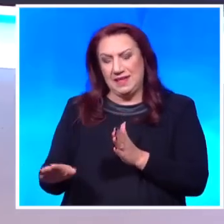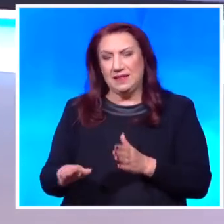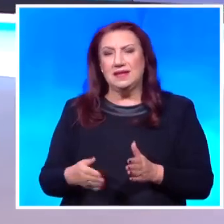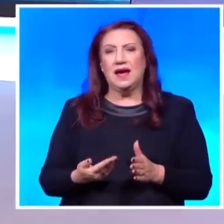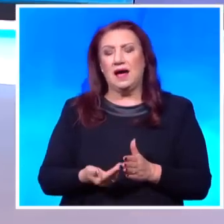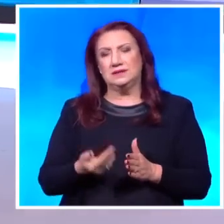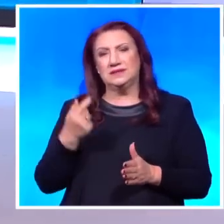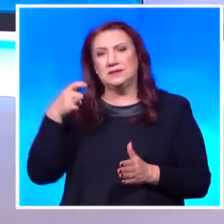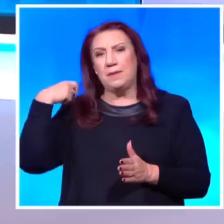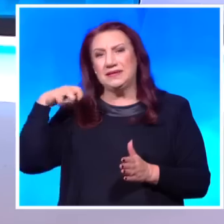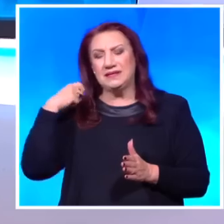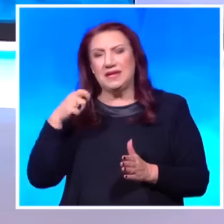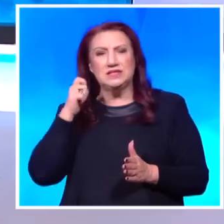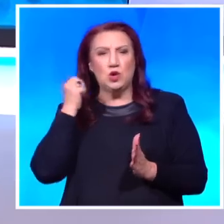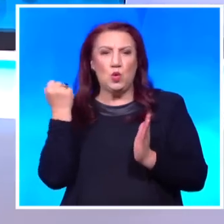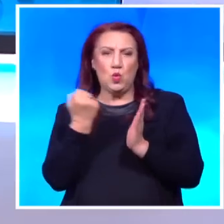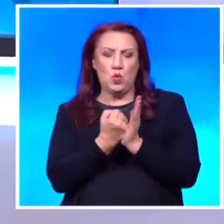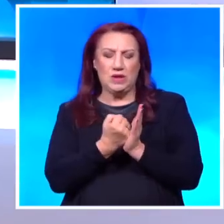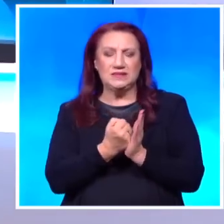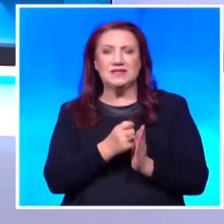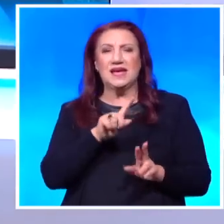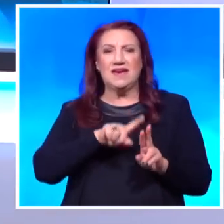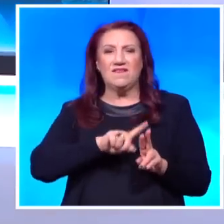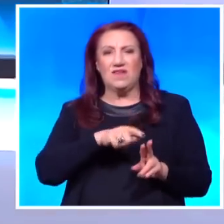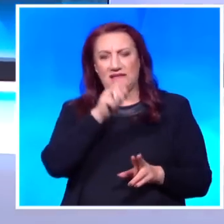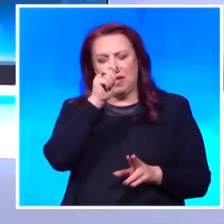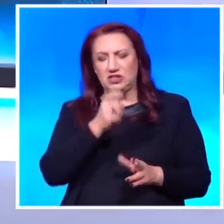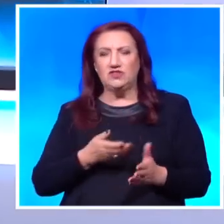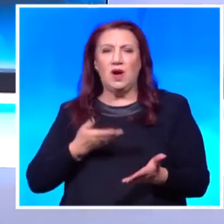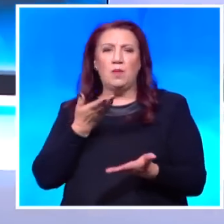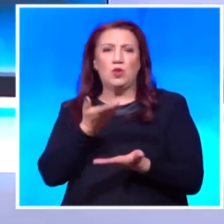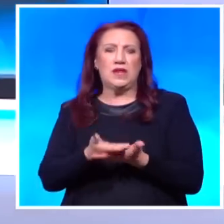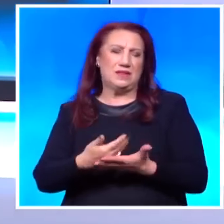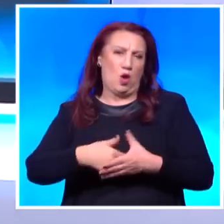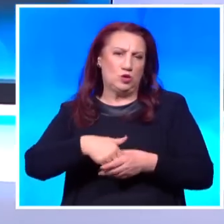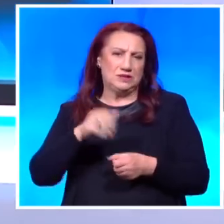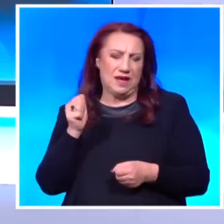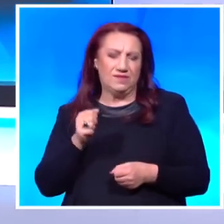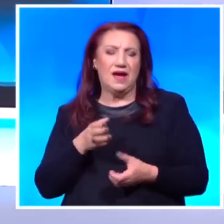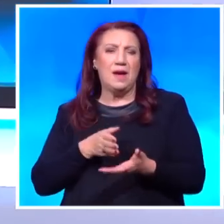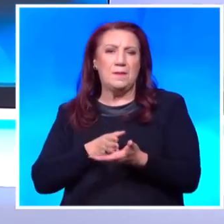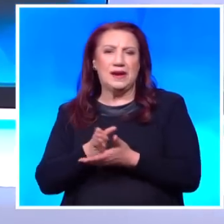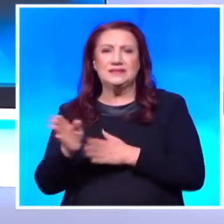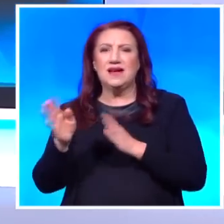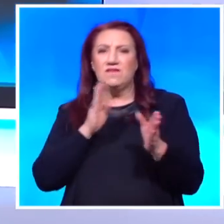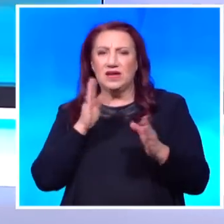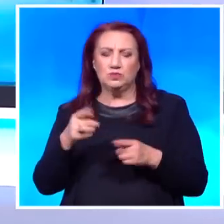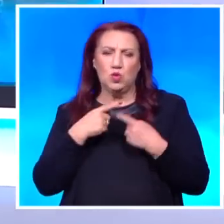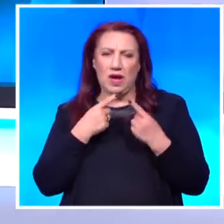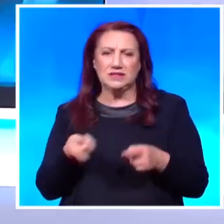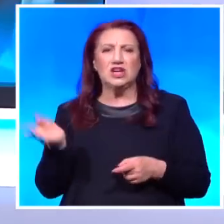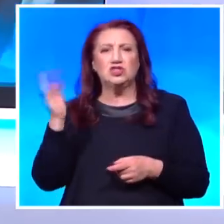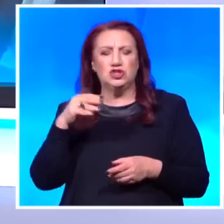Гешев подаде оставка от държавното обвинение и през социалните мрежи даде заявка за влизане в политиката. На